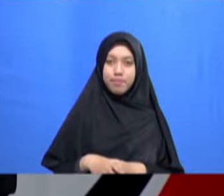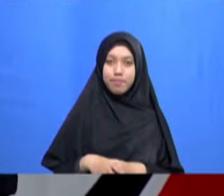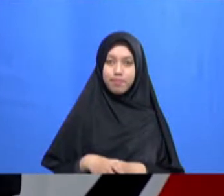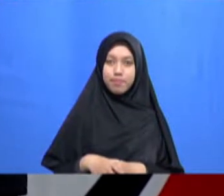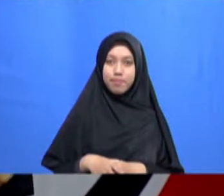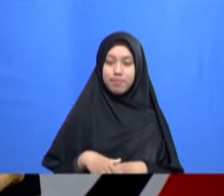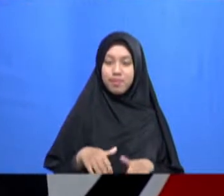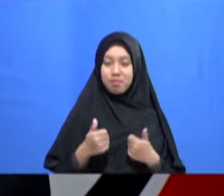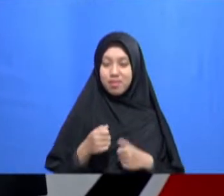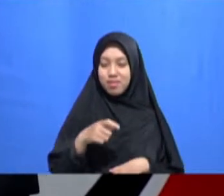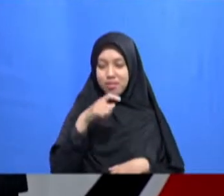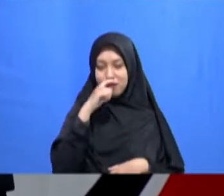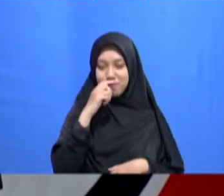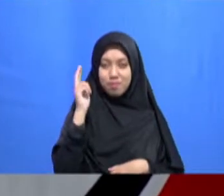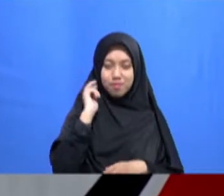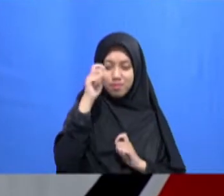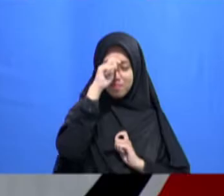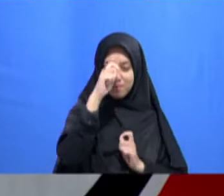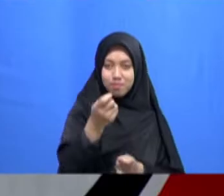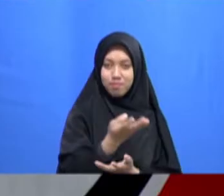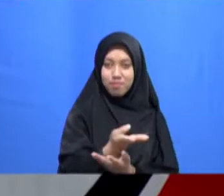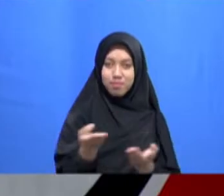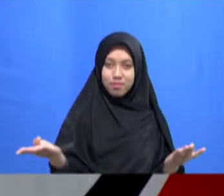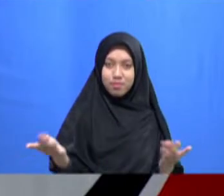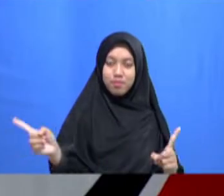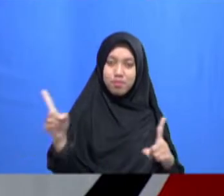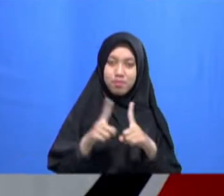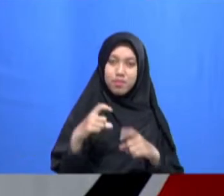Baiklah hadirin yang kami hormati, seluruh